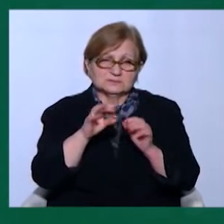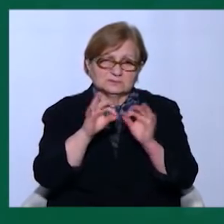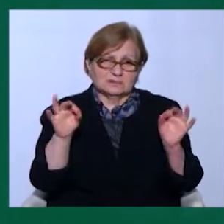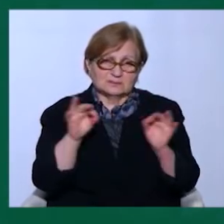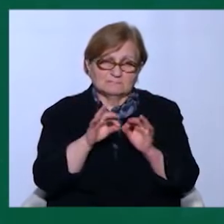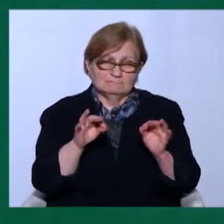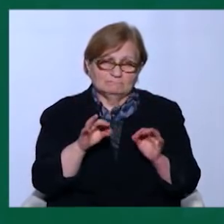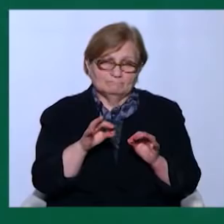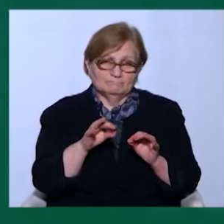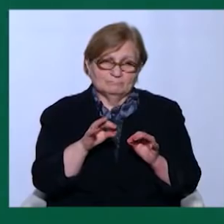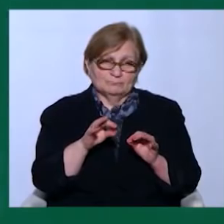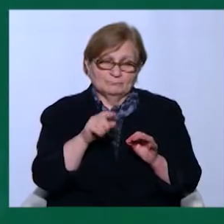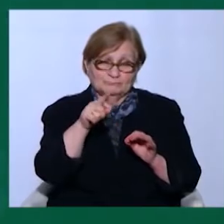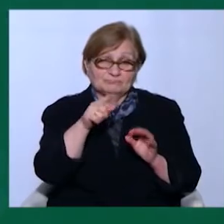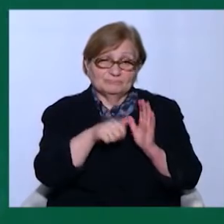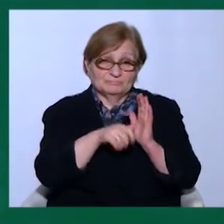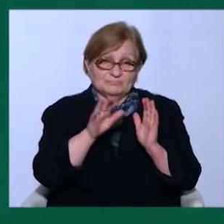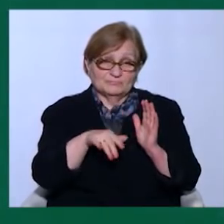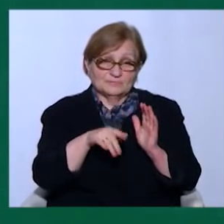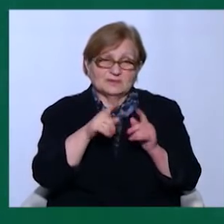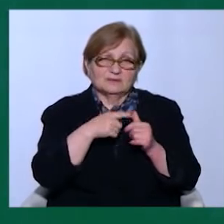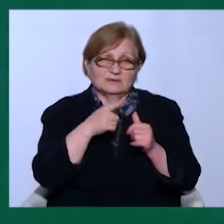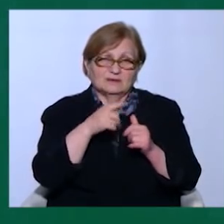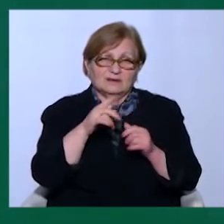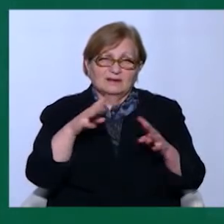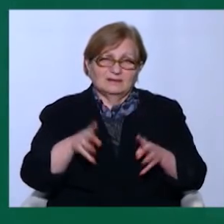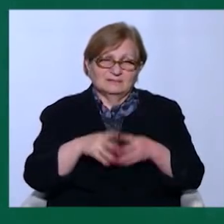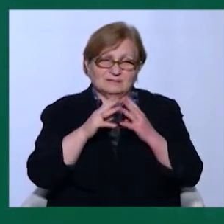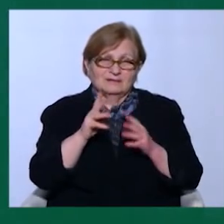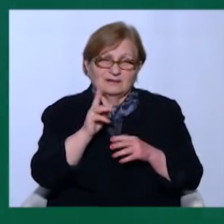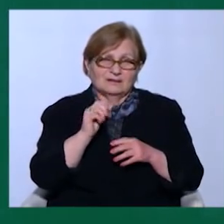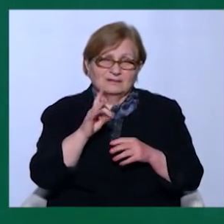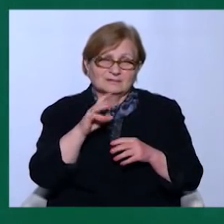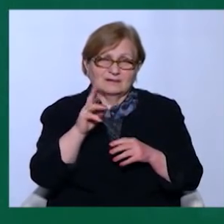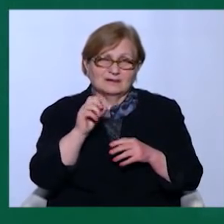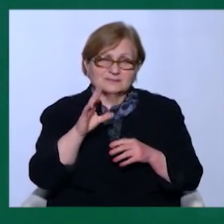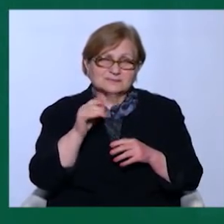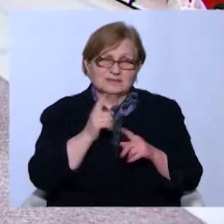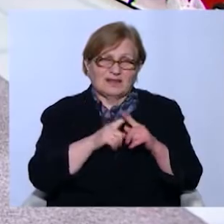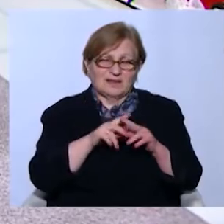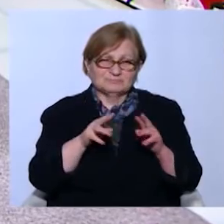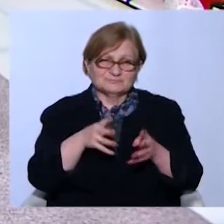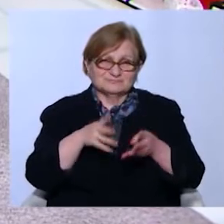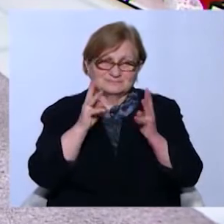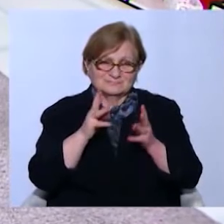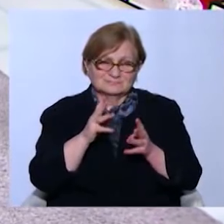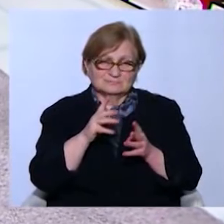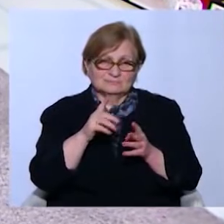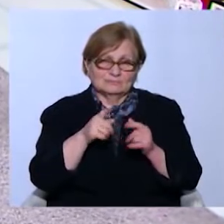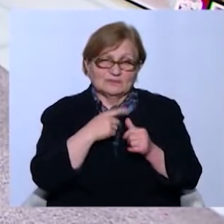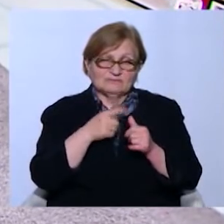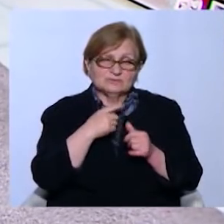გაკეთებული. ამ ასანთის ღერებს, ანუ კარკასის, აი ამ რითიც კარკასია შეკრული, ხომ? ამას